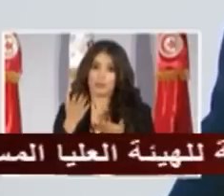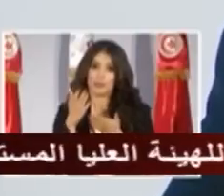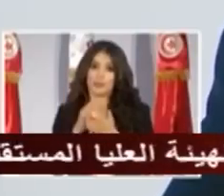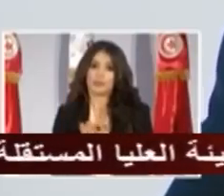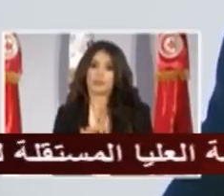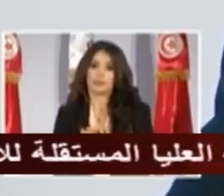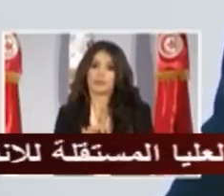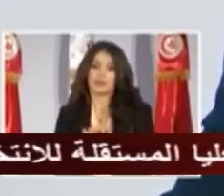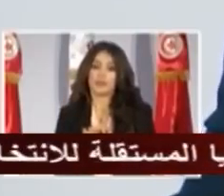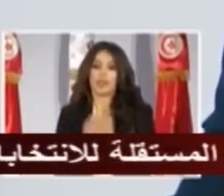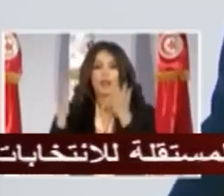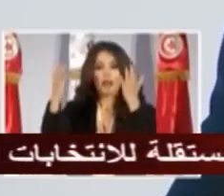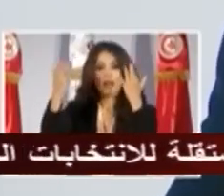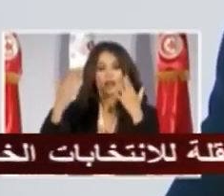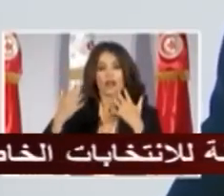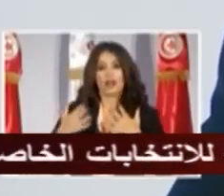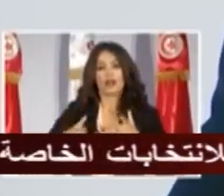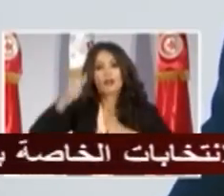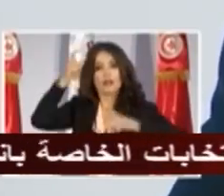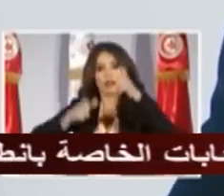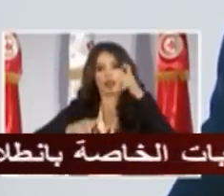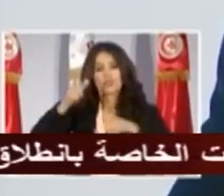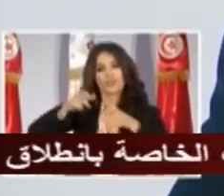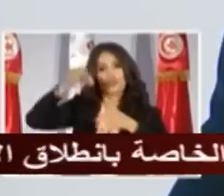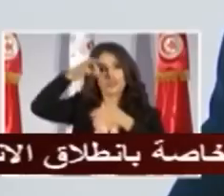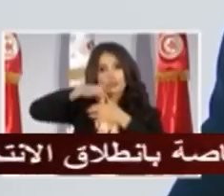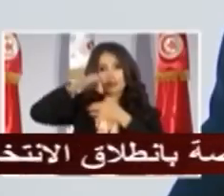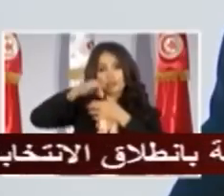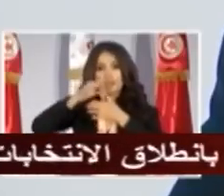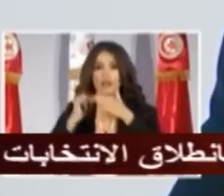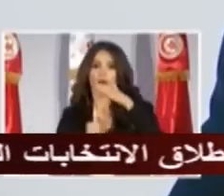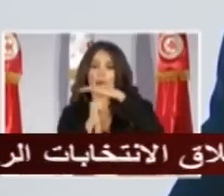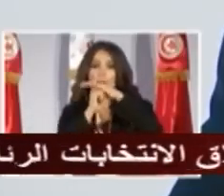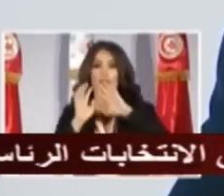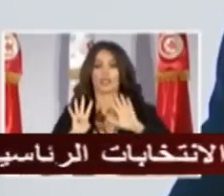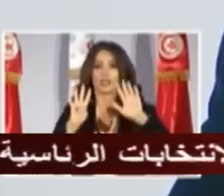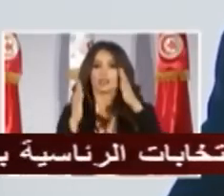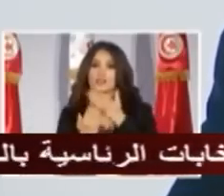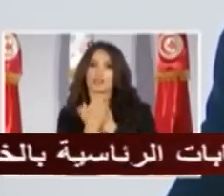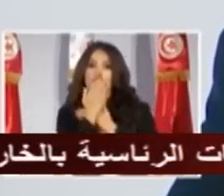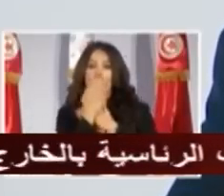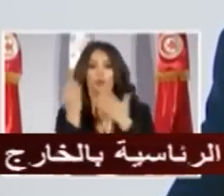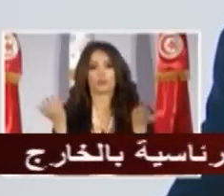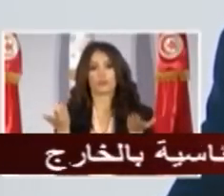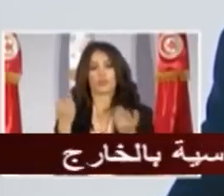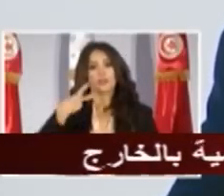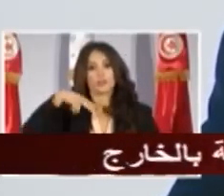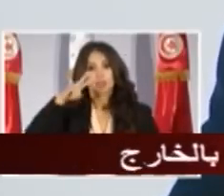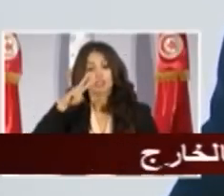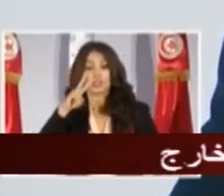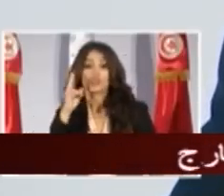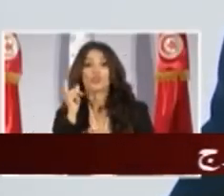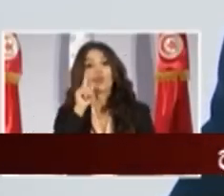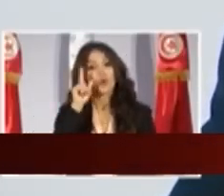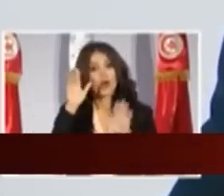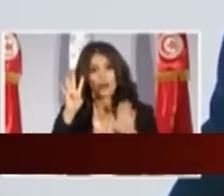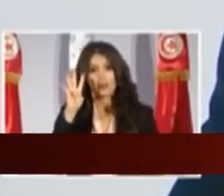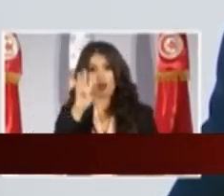عدد المقترعين الى حد الساعه التاسعه صباحا في العالم العربي مائتين واربعه وخمسين